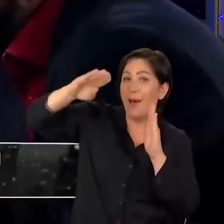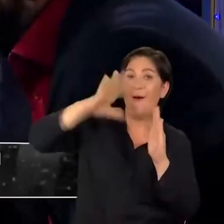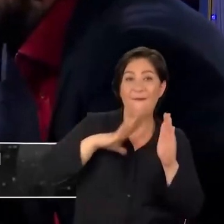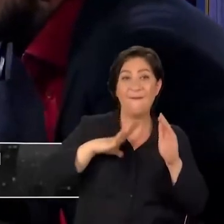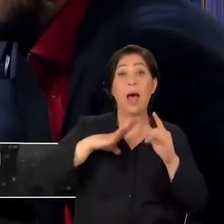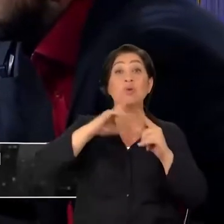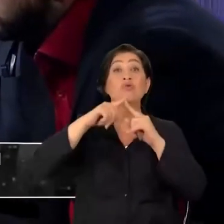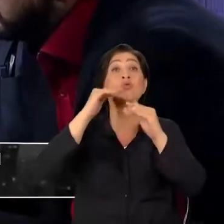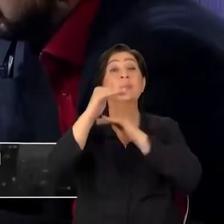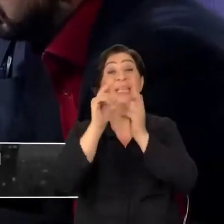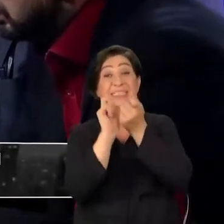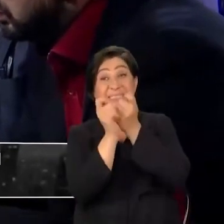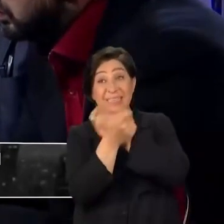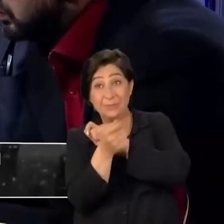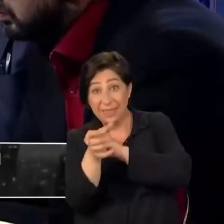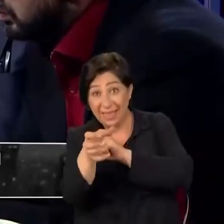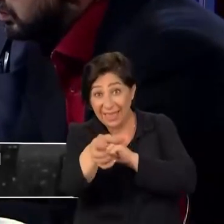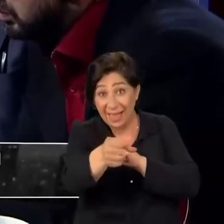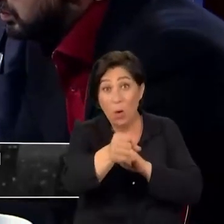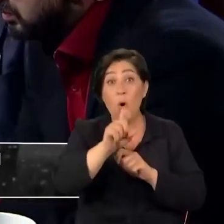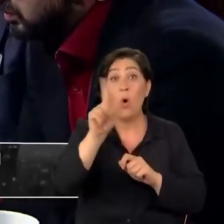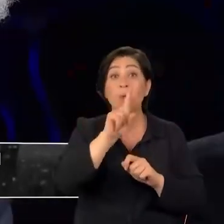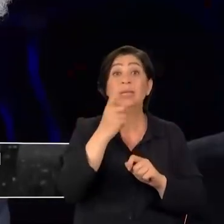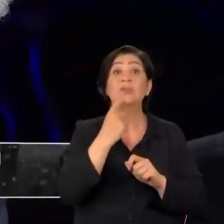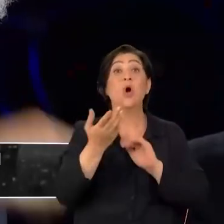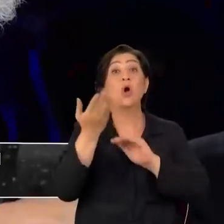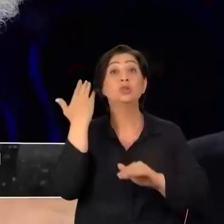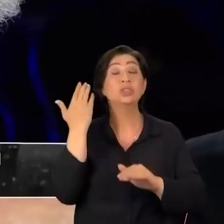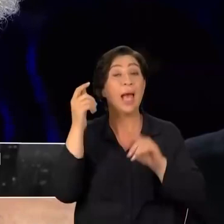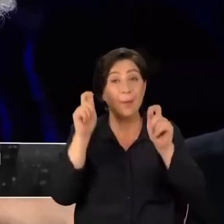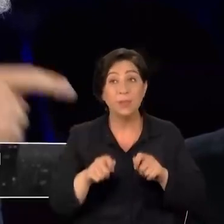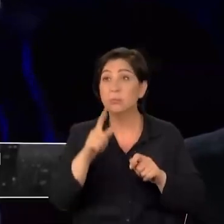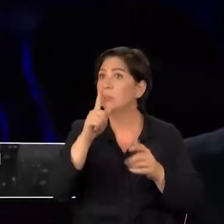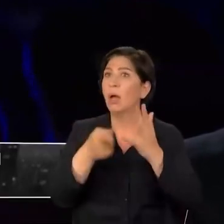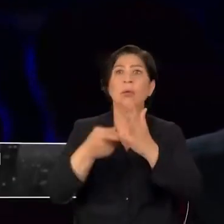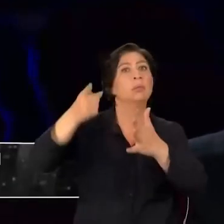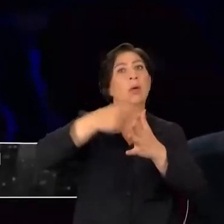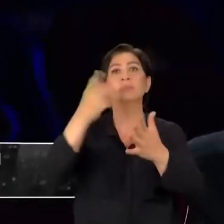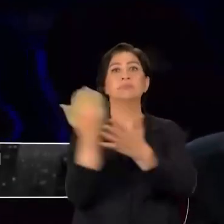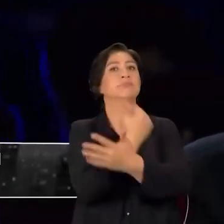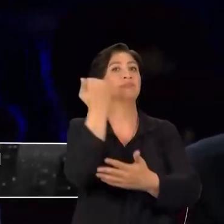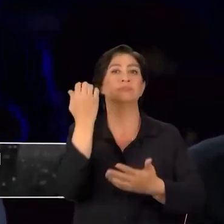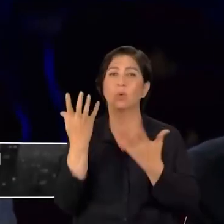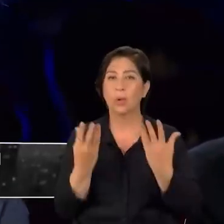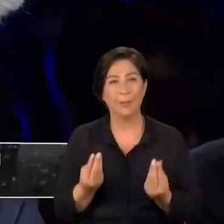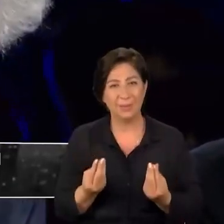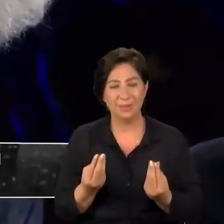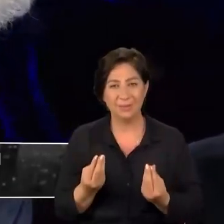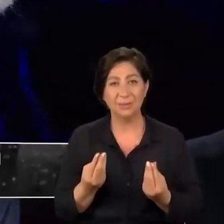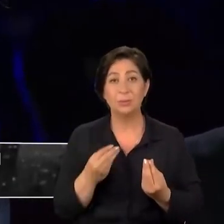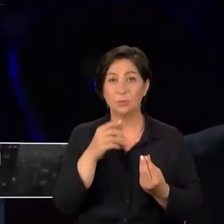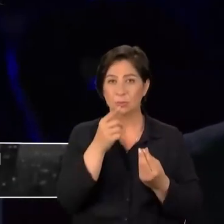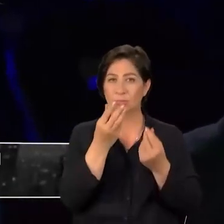O toplumsal değişimi iyi yakalarsanız 10 yıl önce uyguladığınız şeyi bir anda tutabilir. Toplumu yani okumak